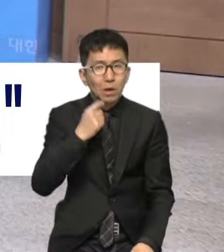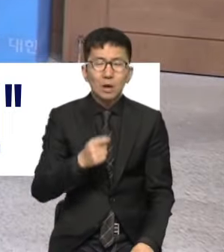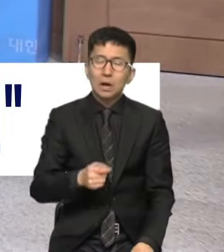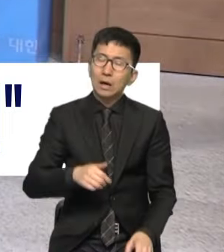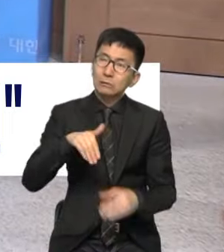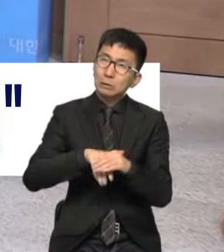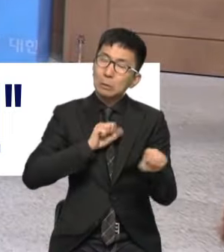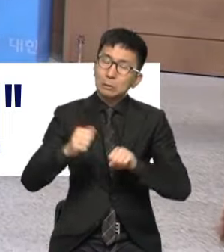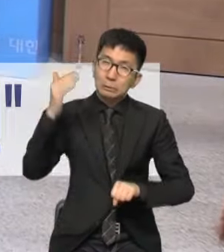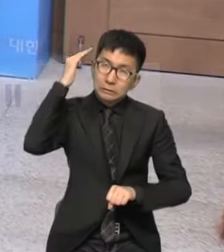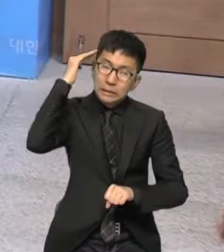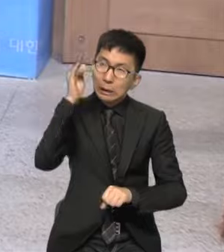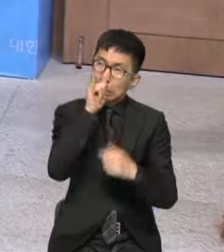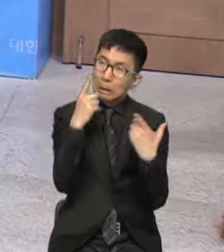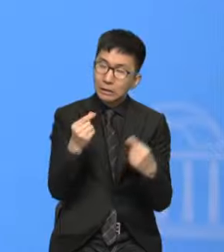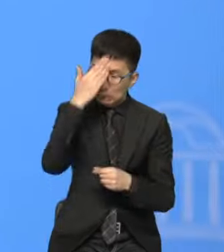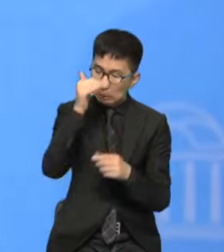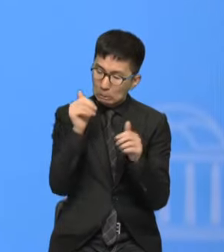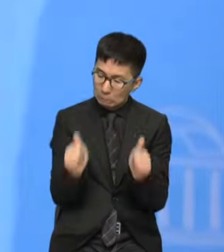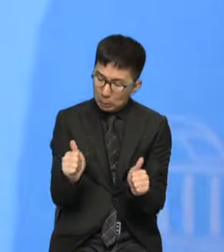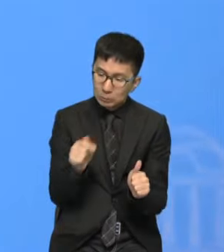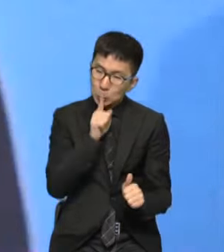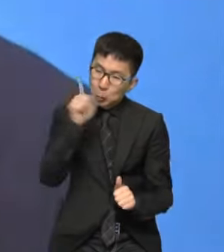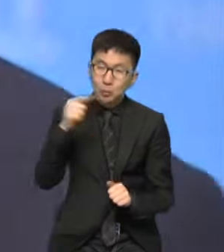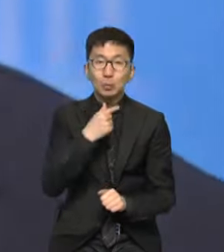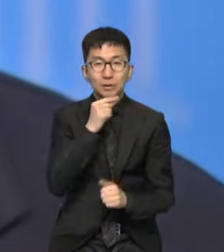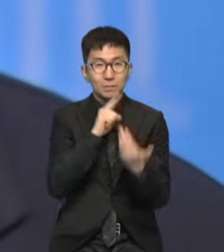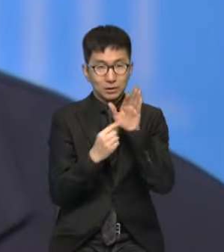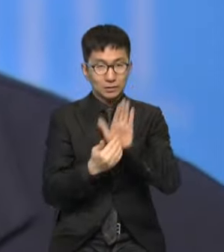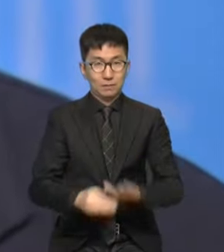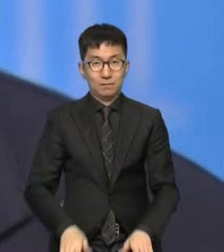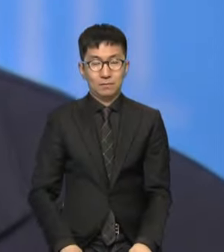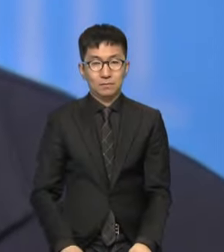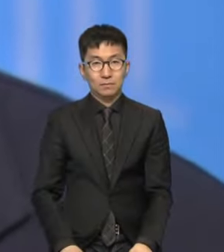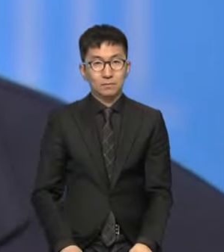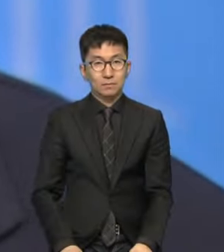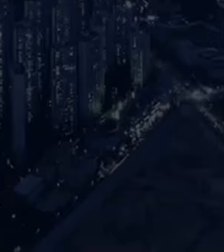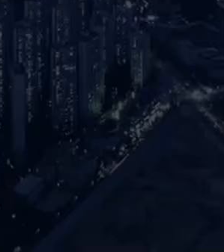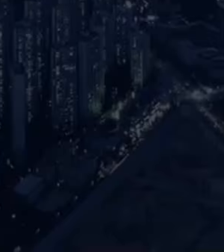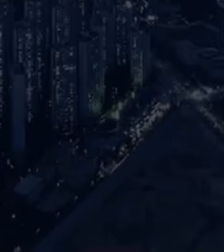지나치게 제약한다며 헌법 소원을 내겠다고 밝혔습니다. SBS 박찬범입니다.